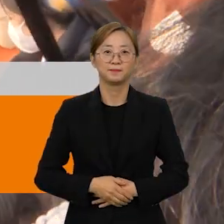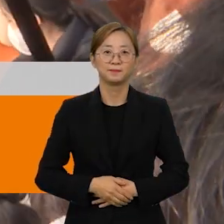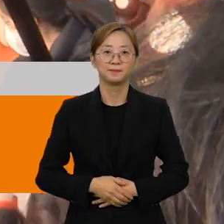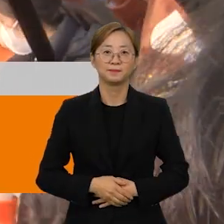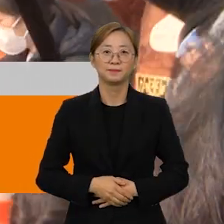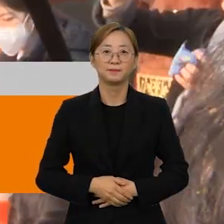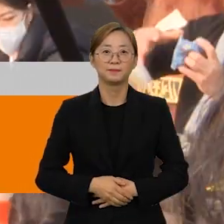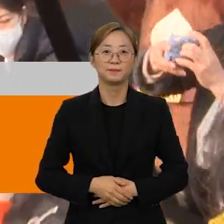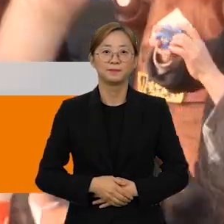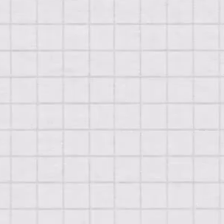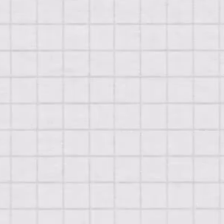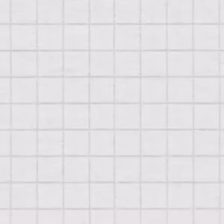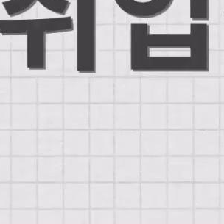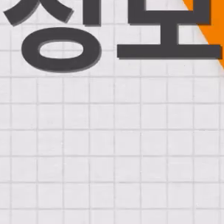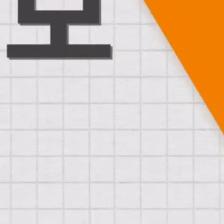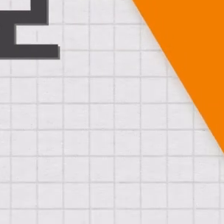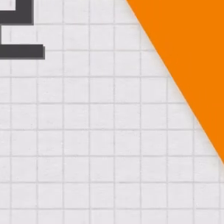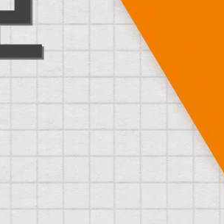전했습니다.